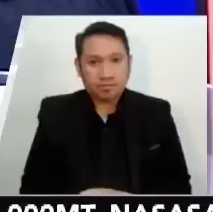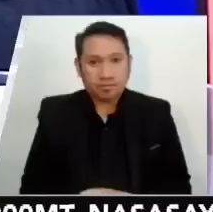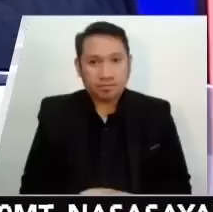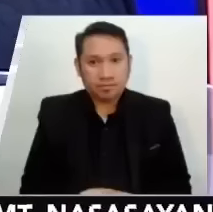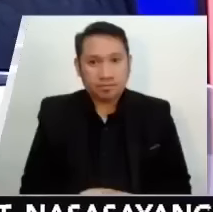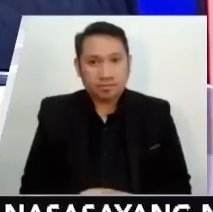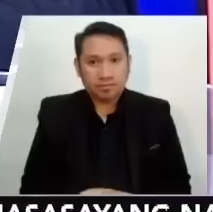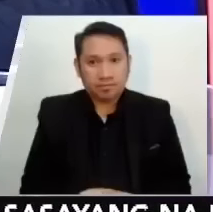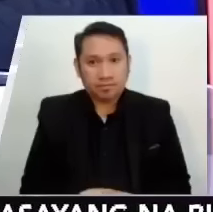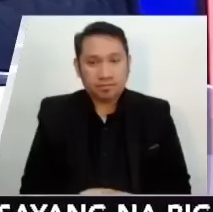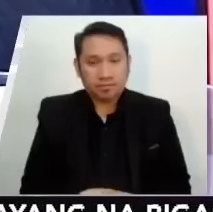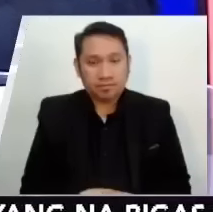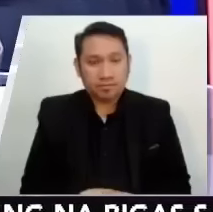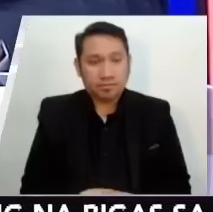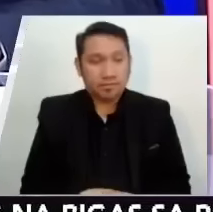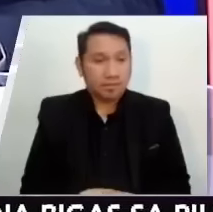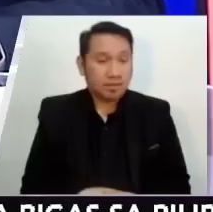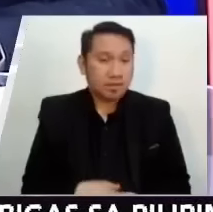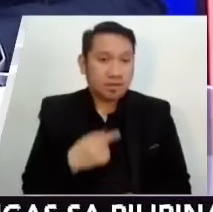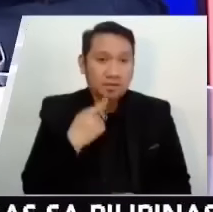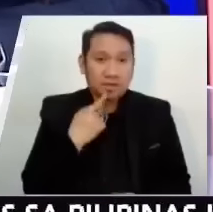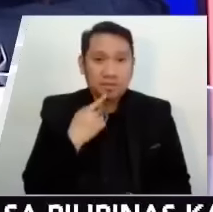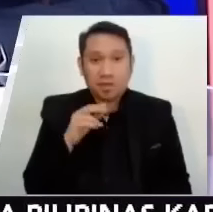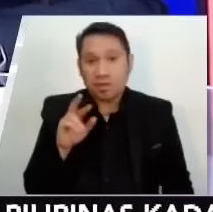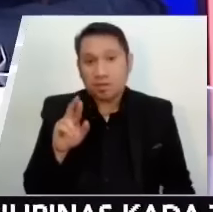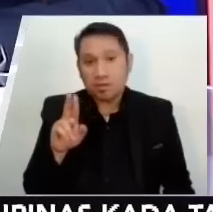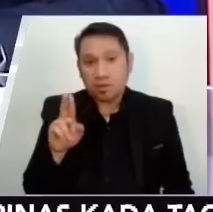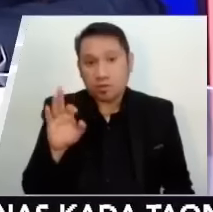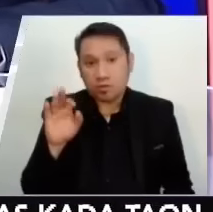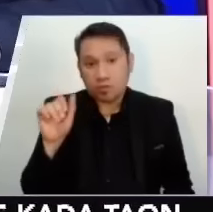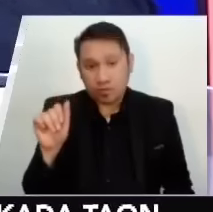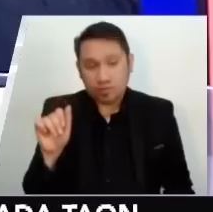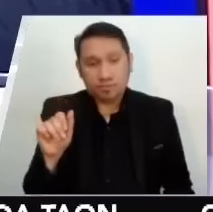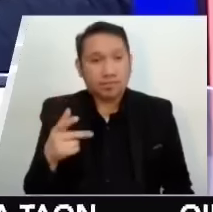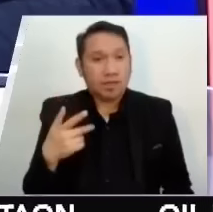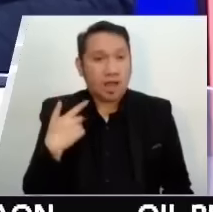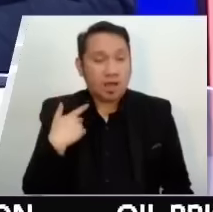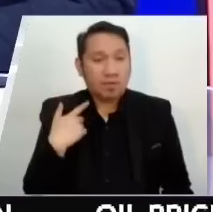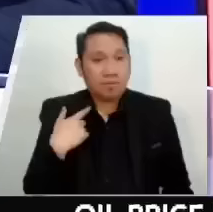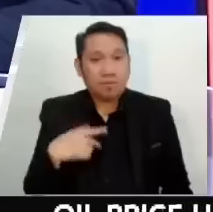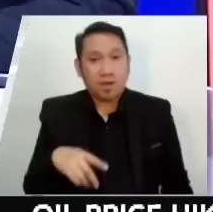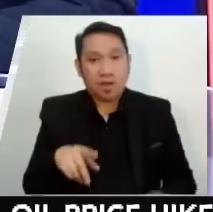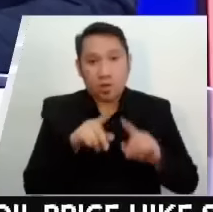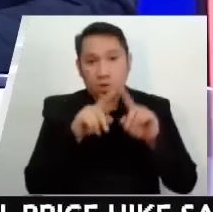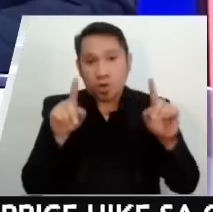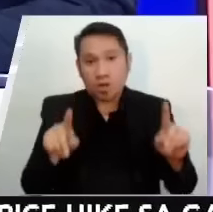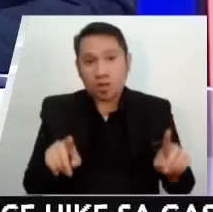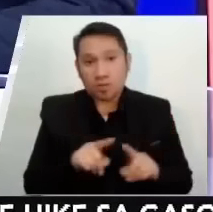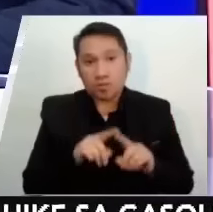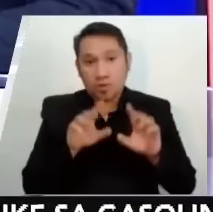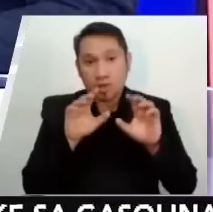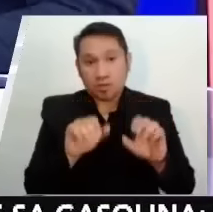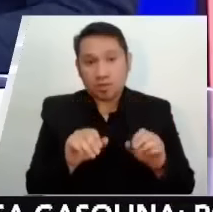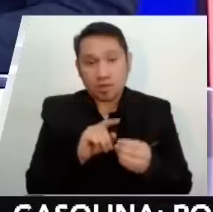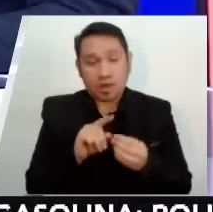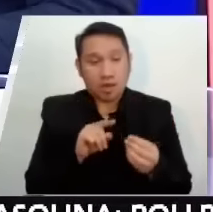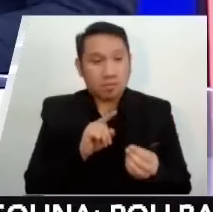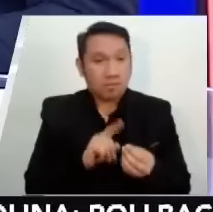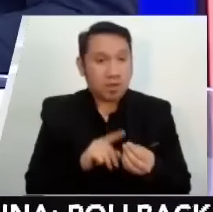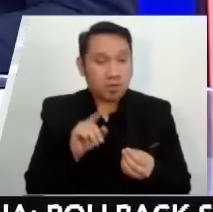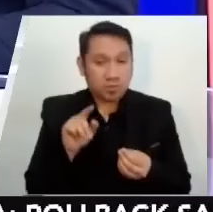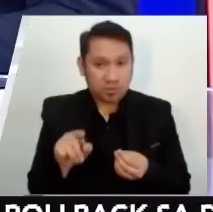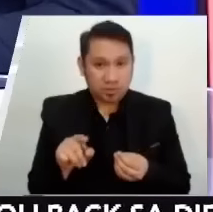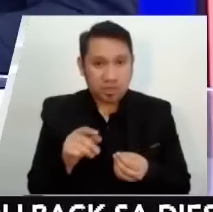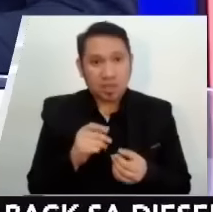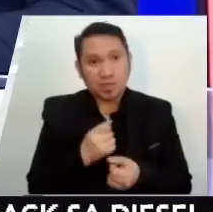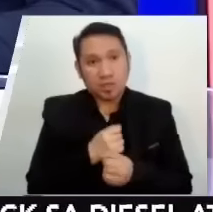Kinumpirma ng abogado ni Rufa May Quinto na may warrant of arrest ang aktres para sa kasong paglabag sa Securities Regulation Code.